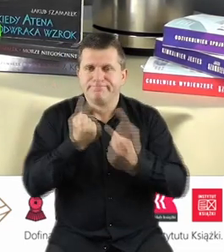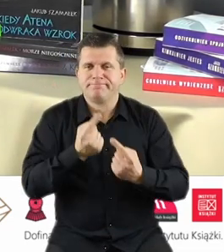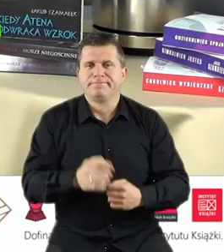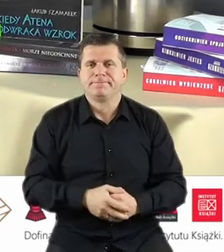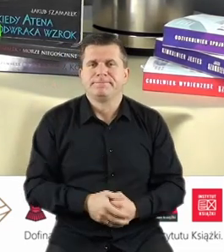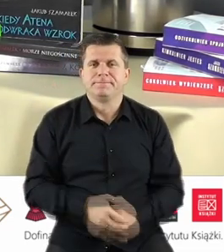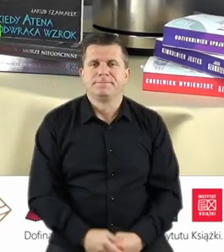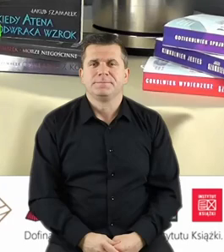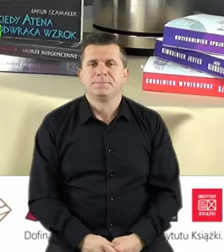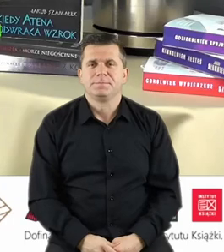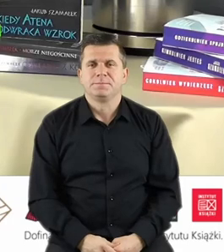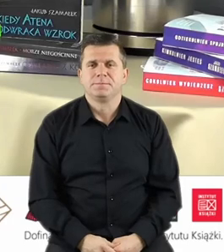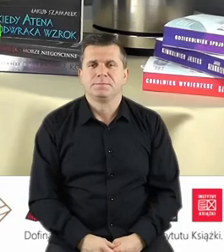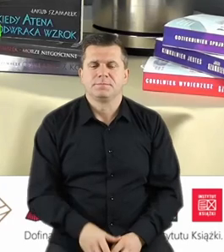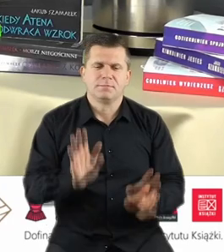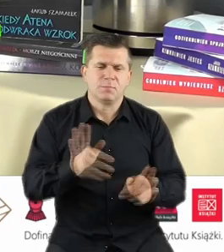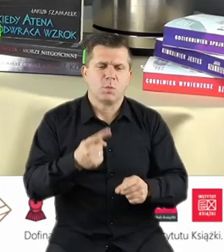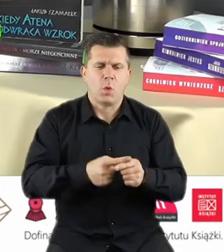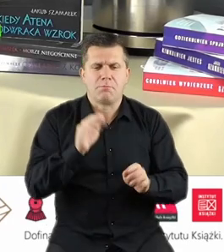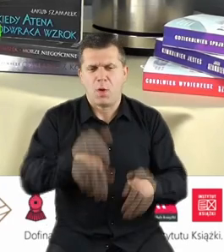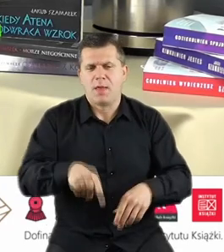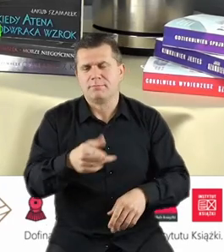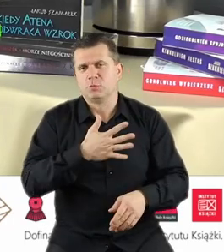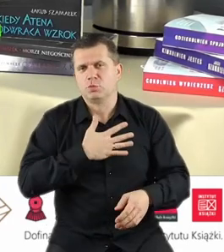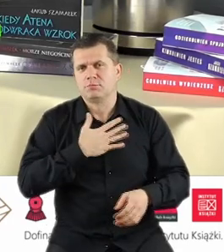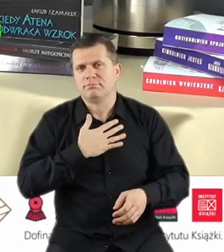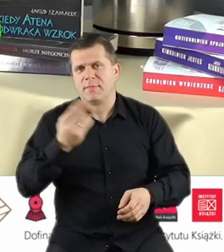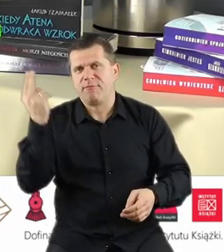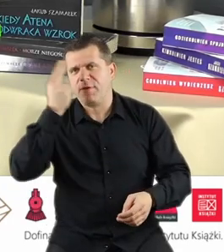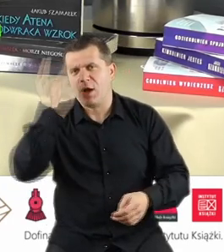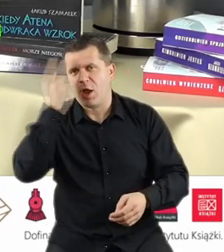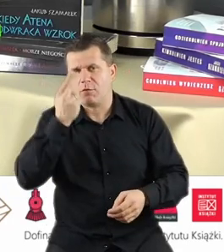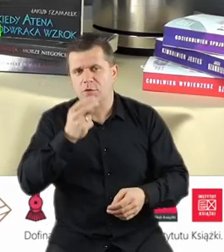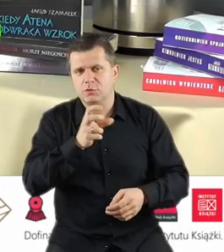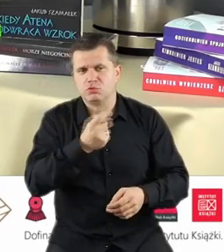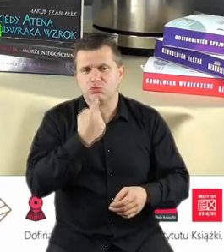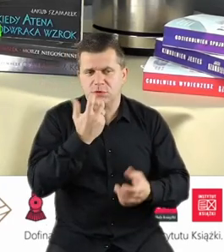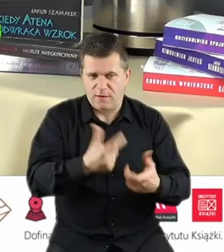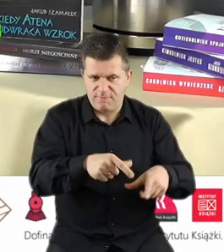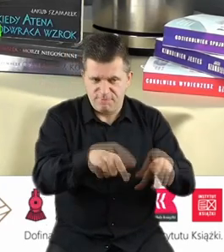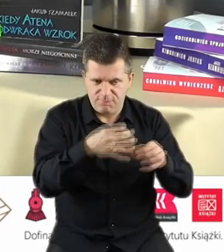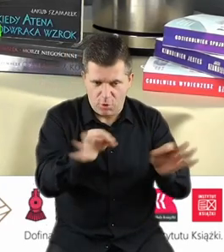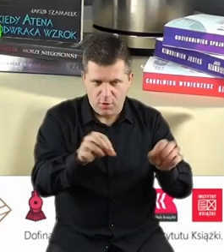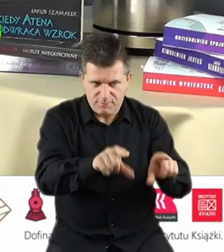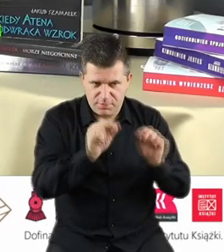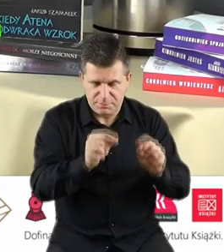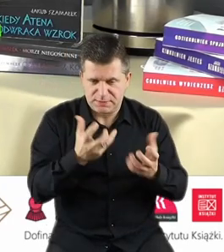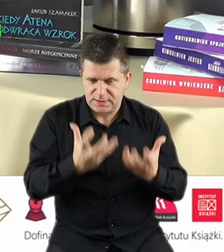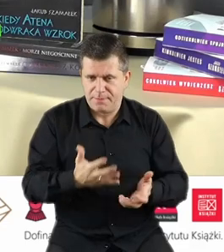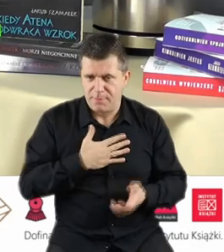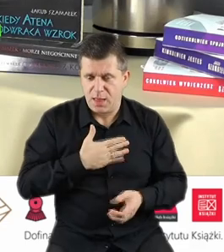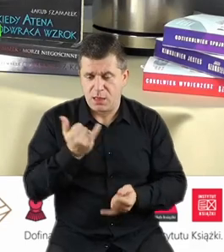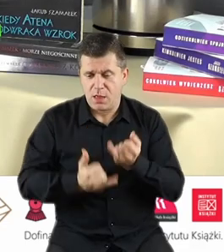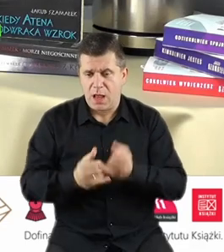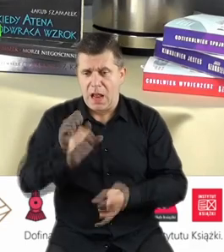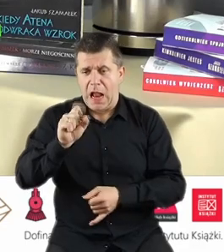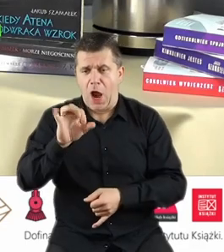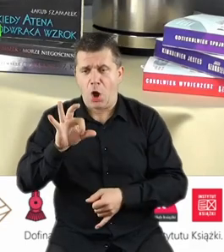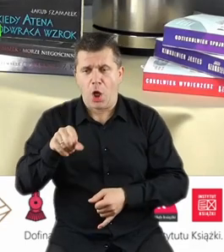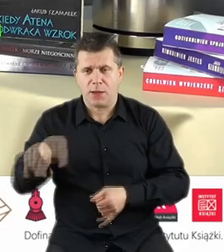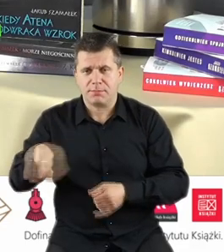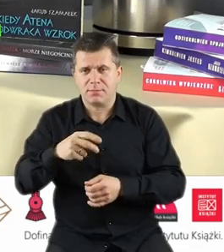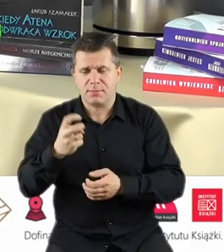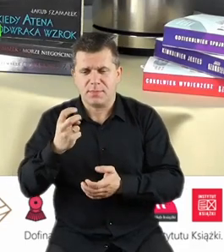takie już wkroczyć w debatę filozoficzną, jakby czym jest wolny wybór i czy chcemy go mieć, bo jeżeli algorytmy będą coraz lepiej rozumiały